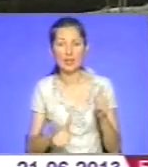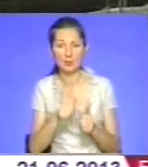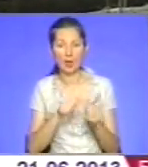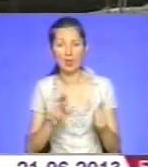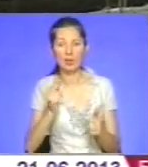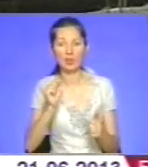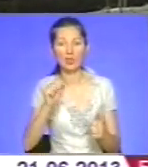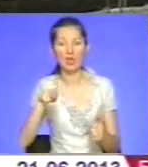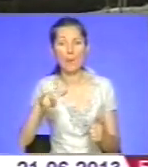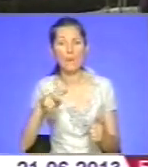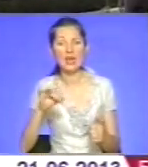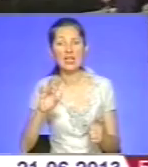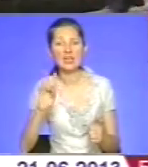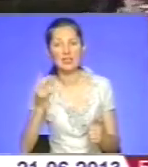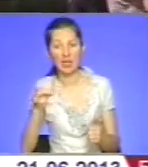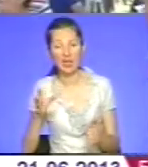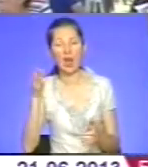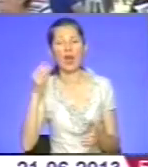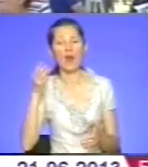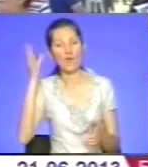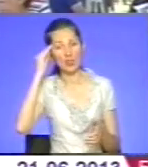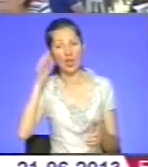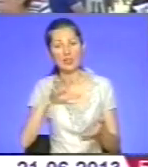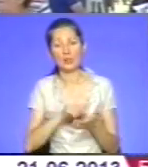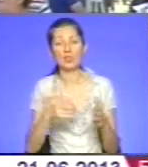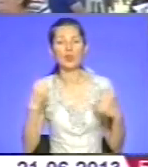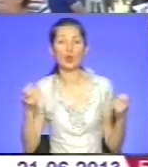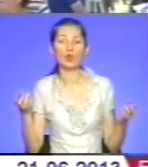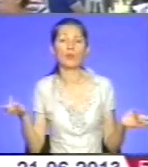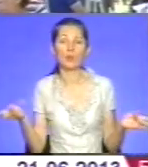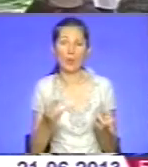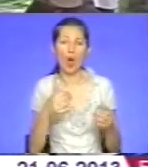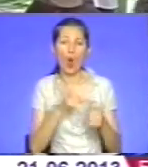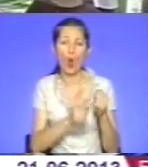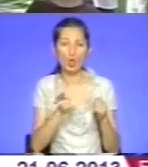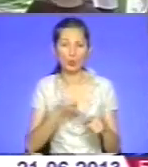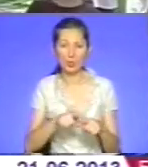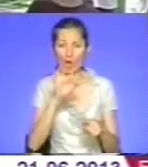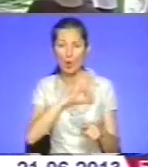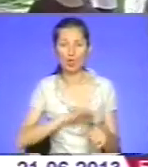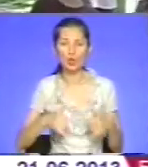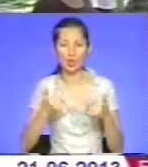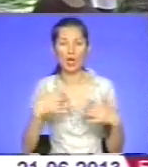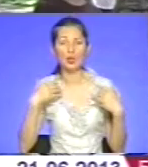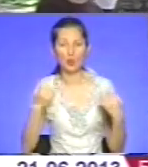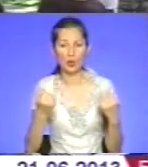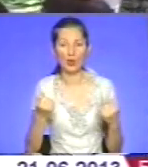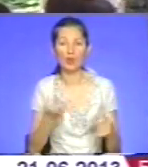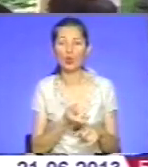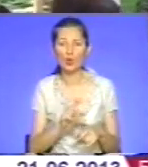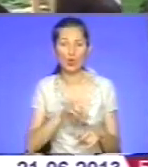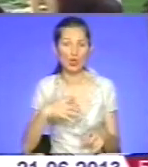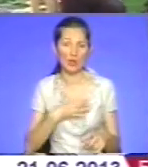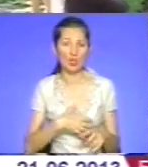Чаплінський вважає, що займатися спортом варто кожному, адже це корисно для здоров'я. Біг – це дуже важливо, це